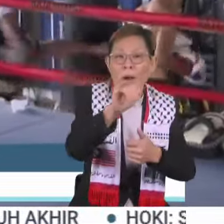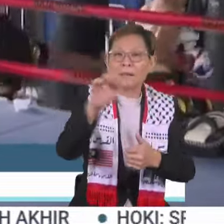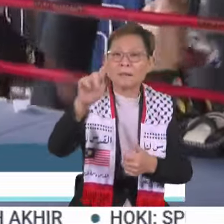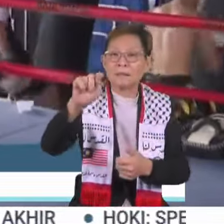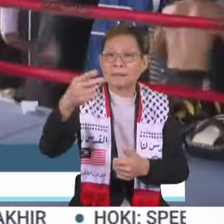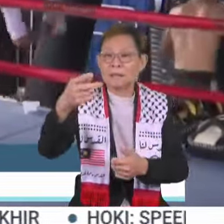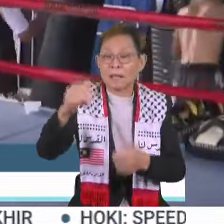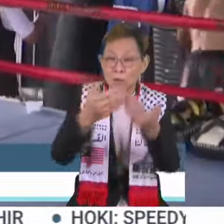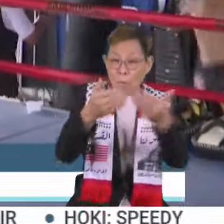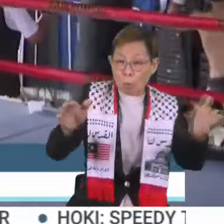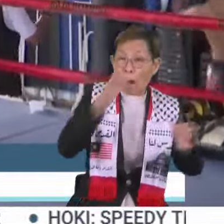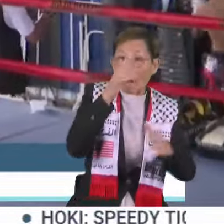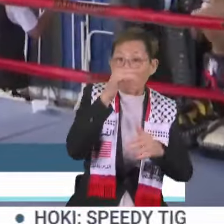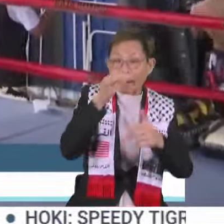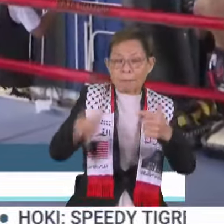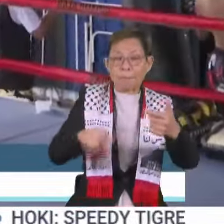Melaka,